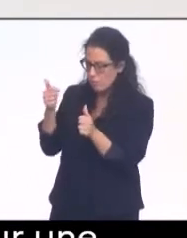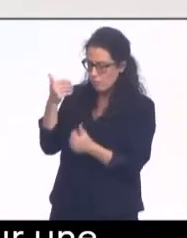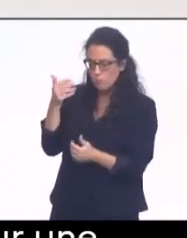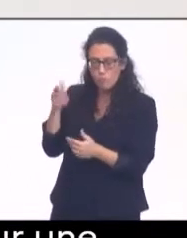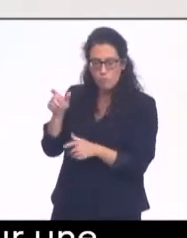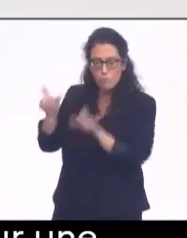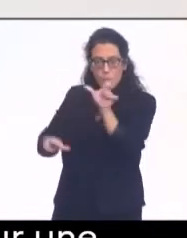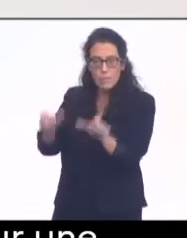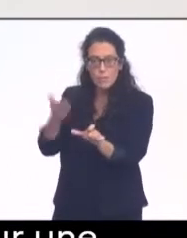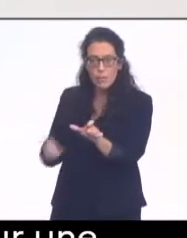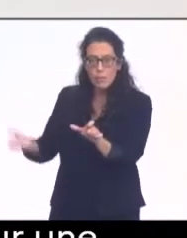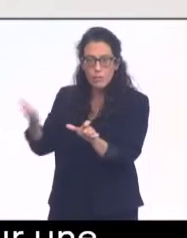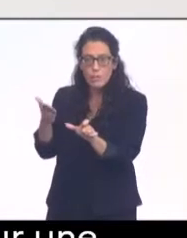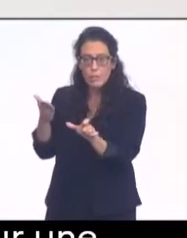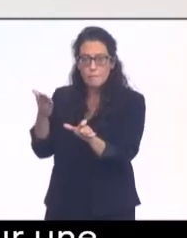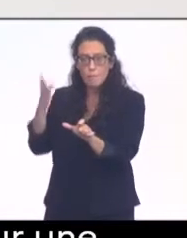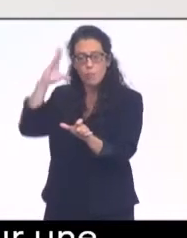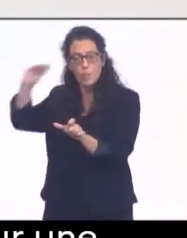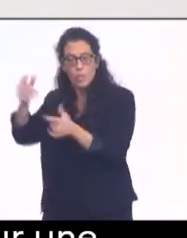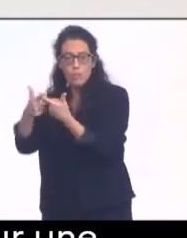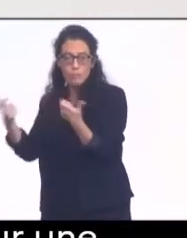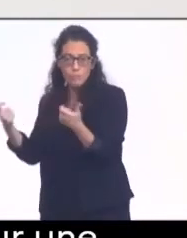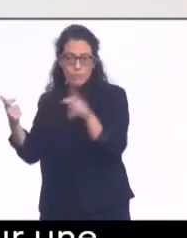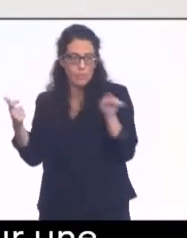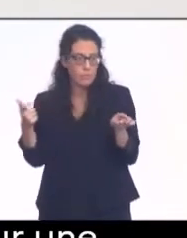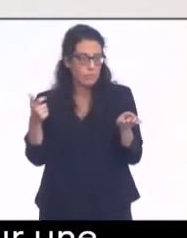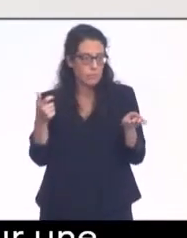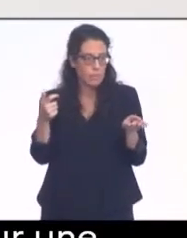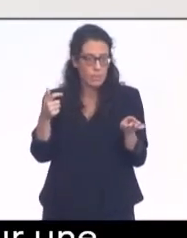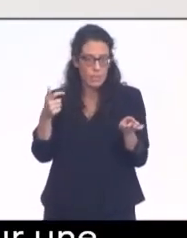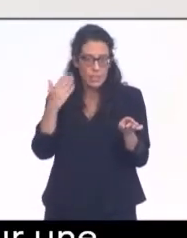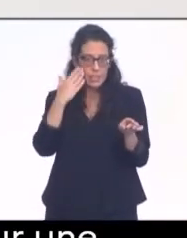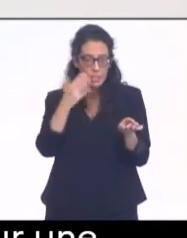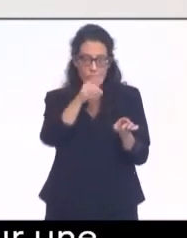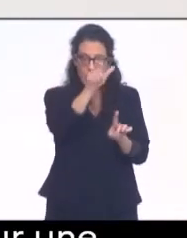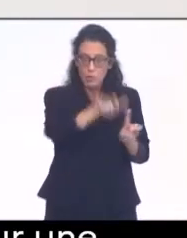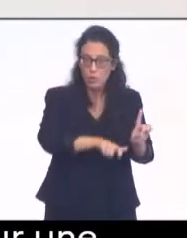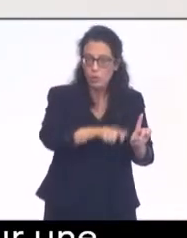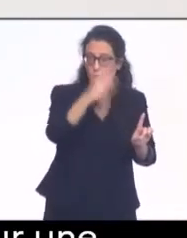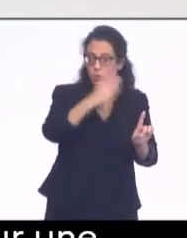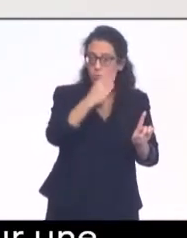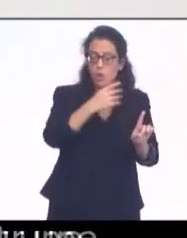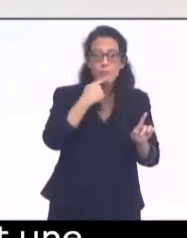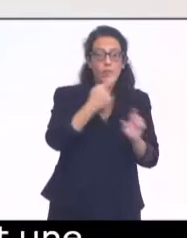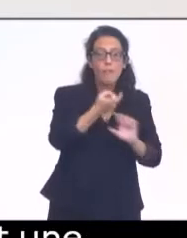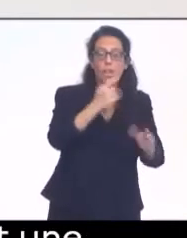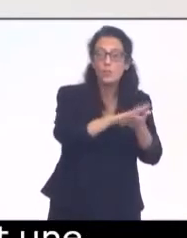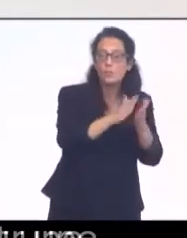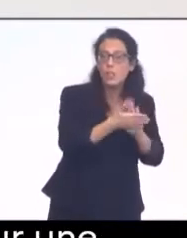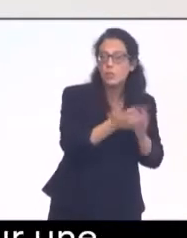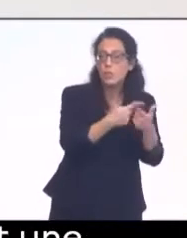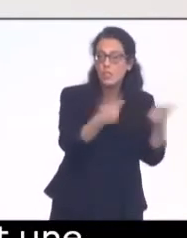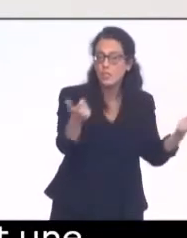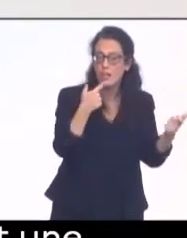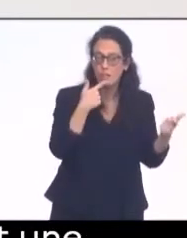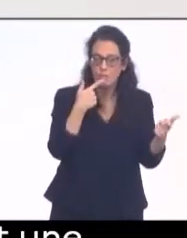les personnes qui n'étaient pas forcément connues déjà des différentes associations et pour lesquelles la crise a accéléré